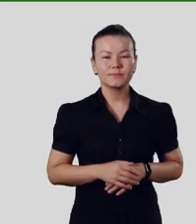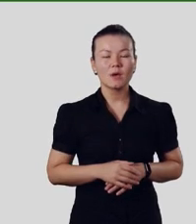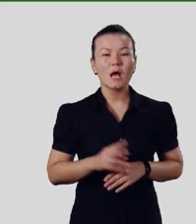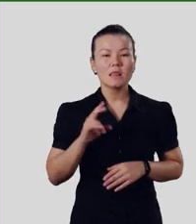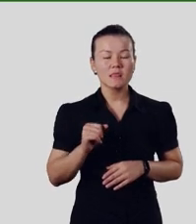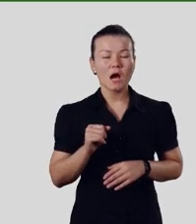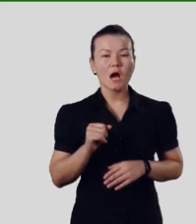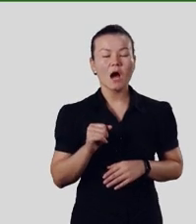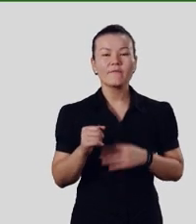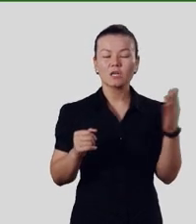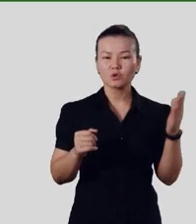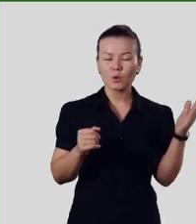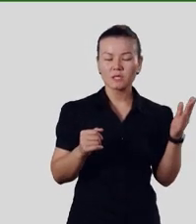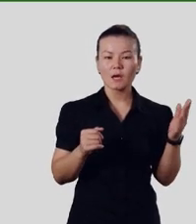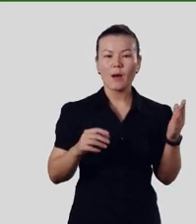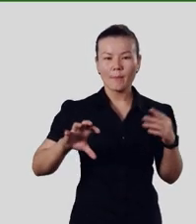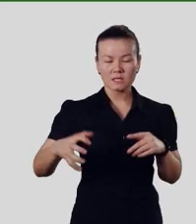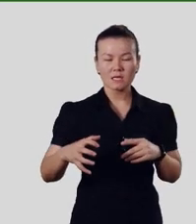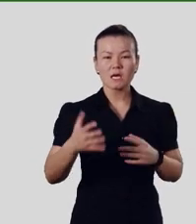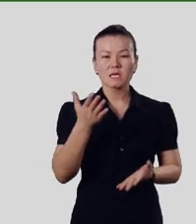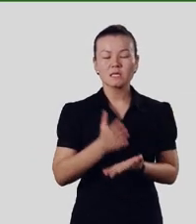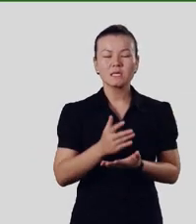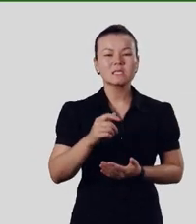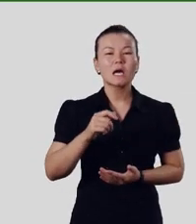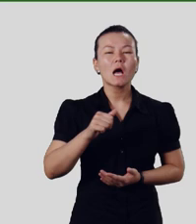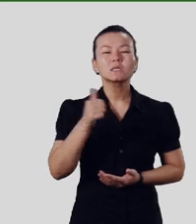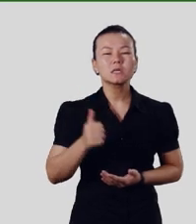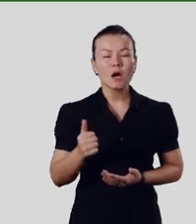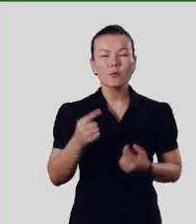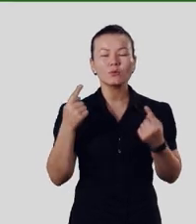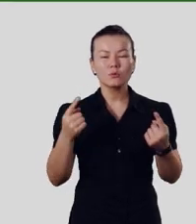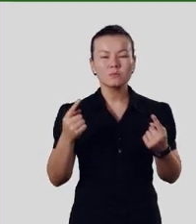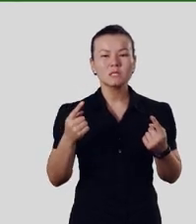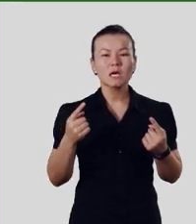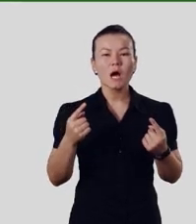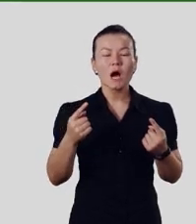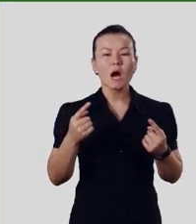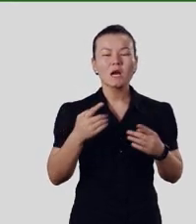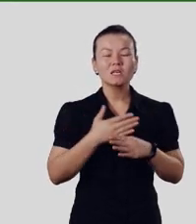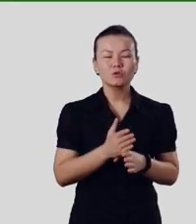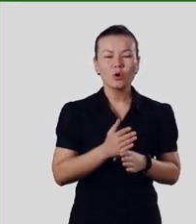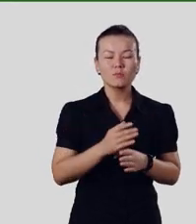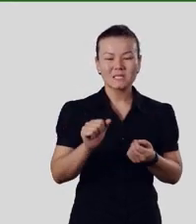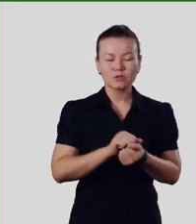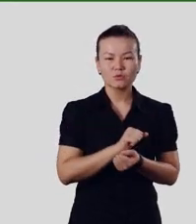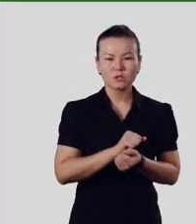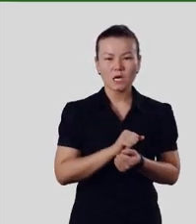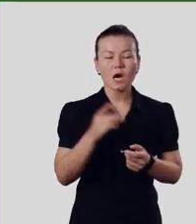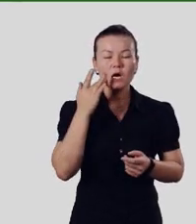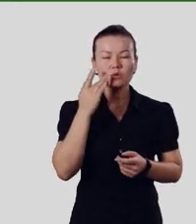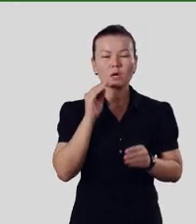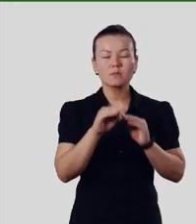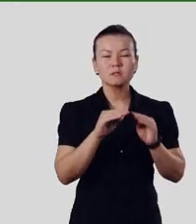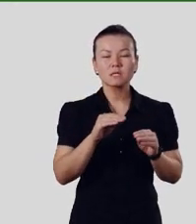На востоке материка расположен самый крупный в мире разлом на суше, который